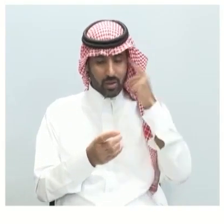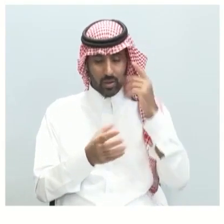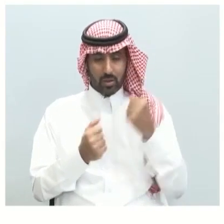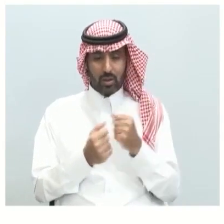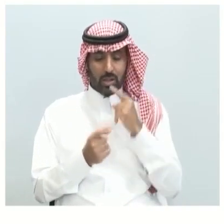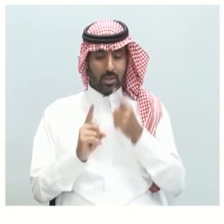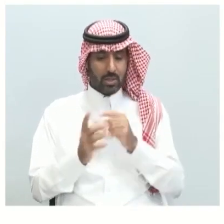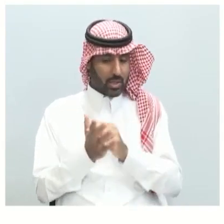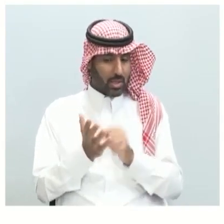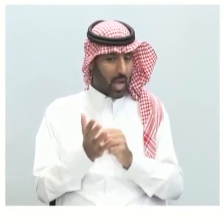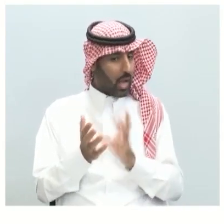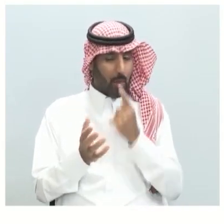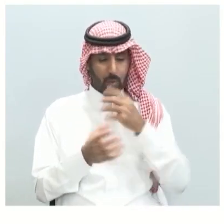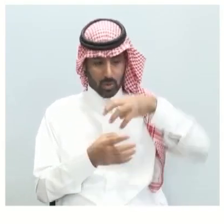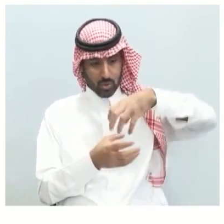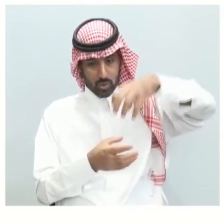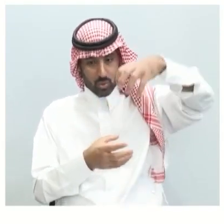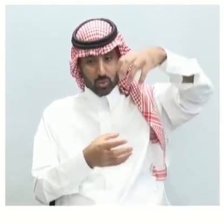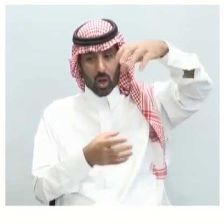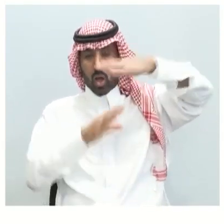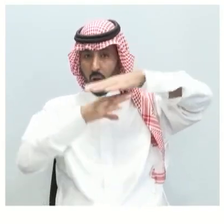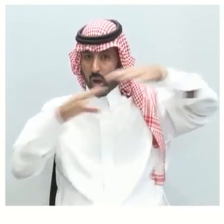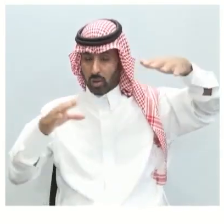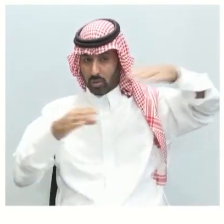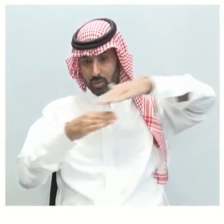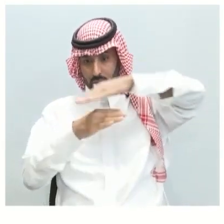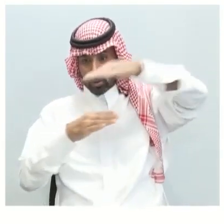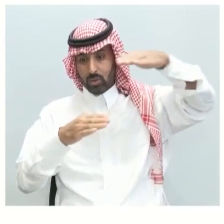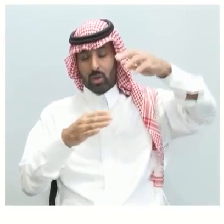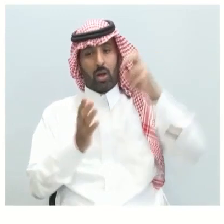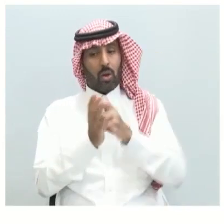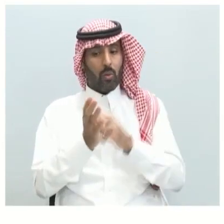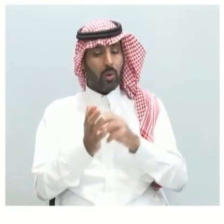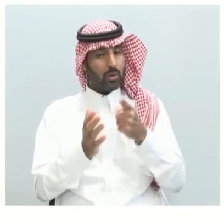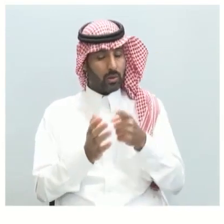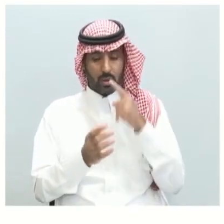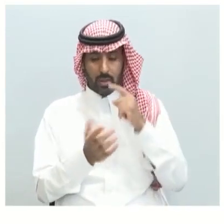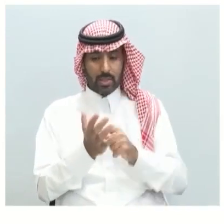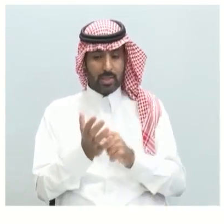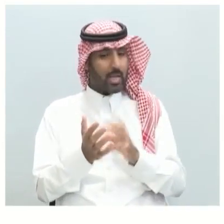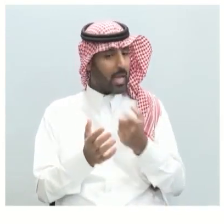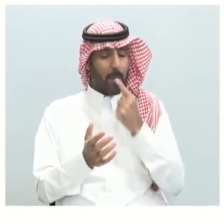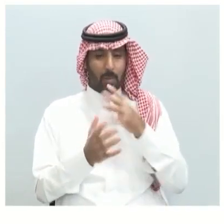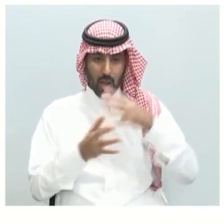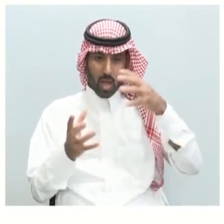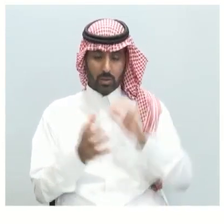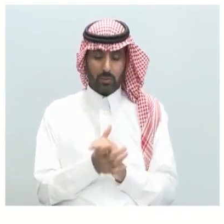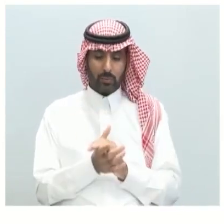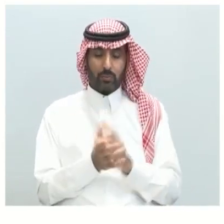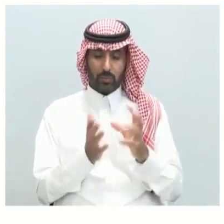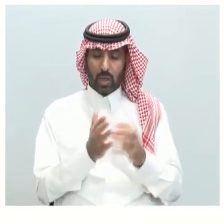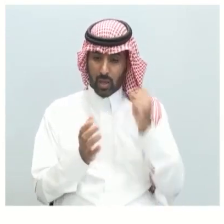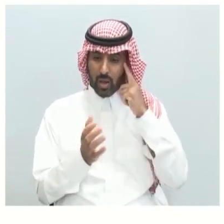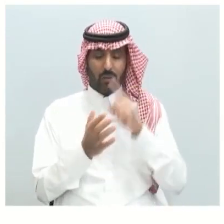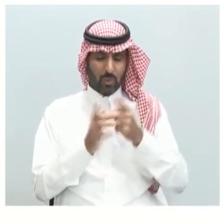الحجم النهائي للبالون عندما يصل الى اقصى ارتفاع واي القوانين ستستخدم لحساب الحجم ستحتاج الى